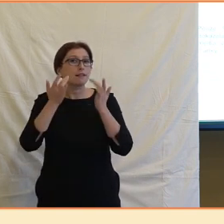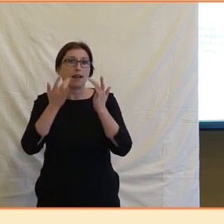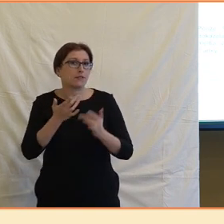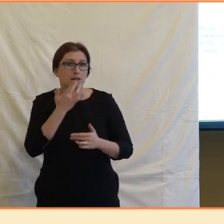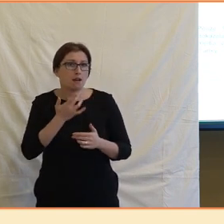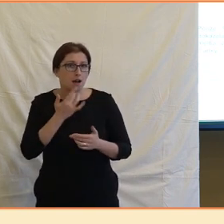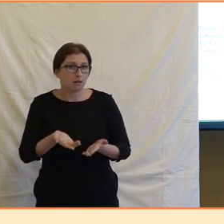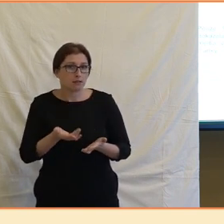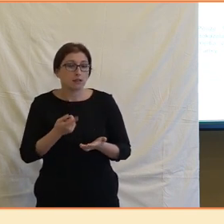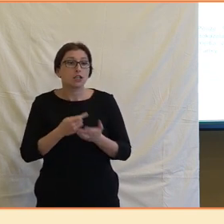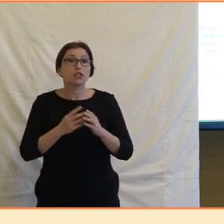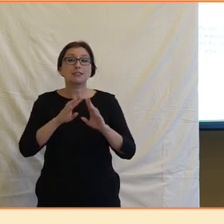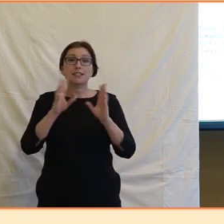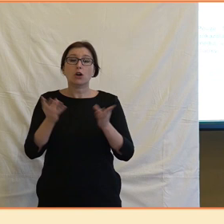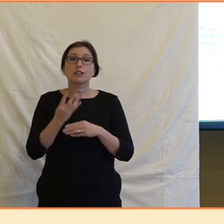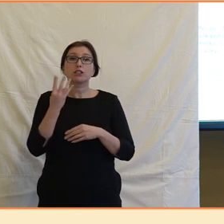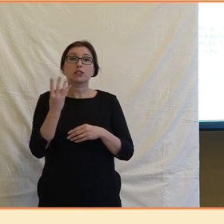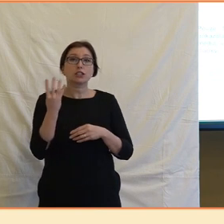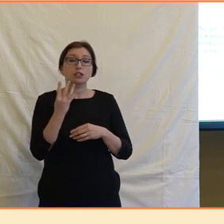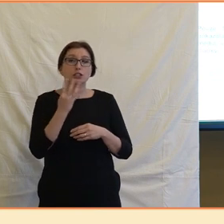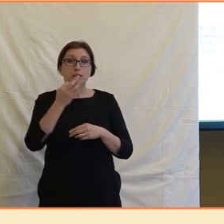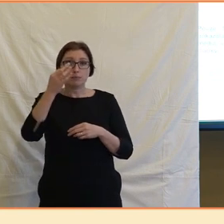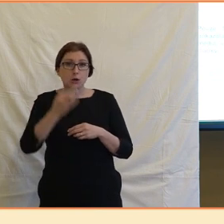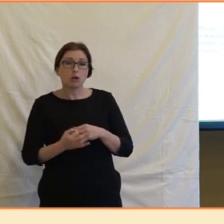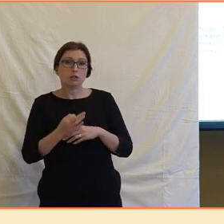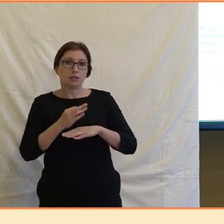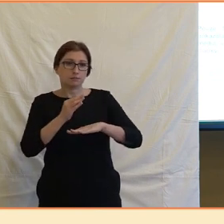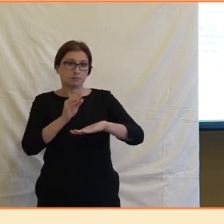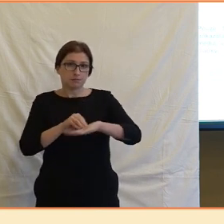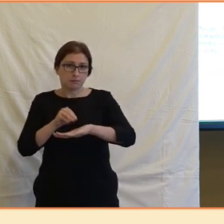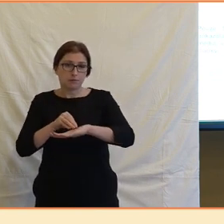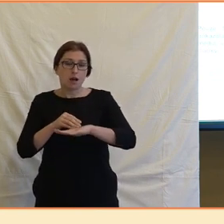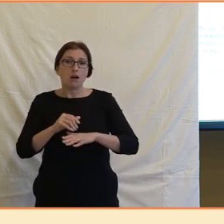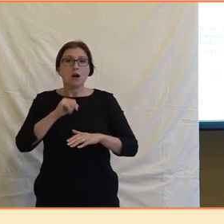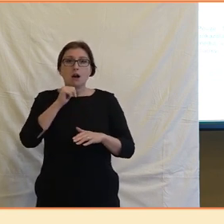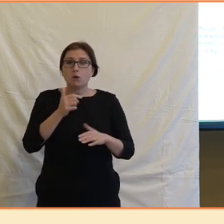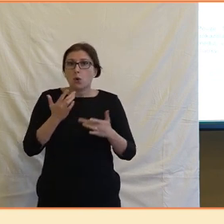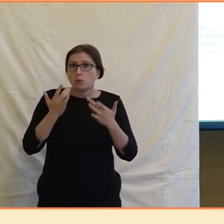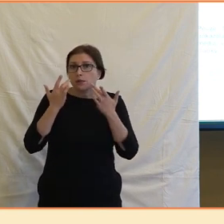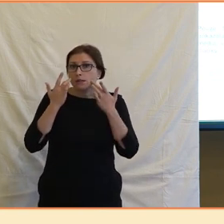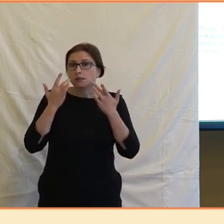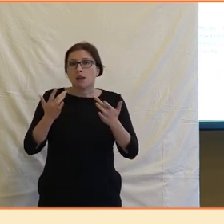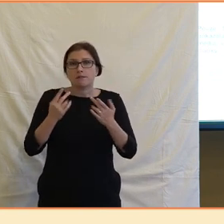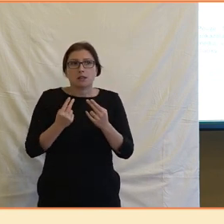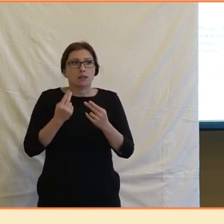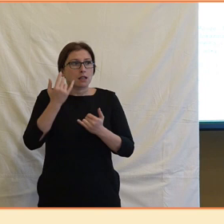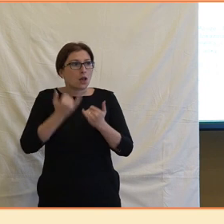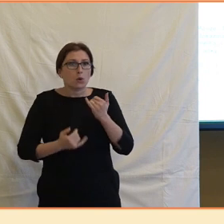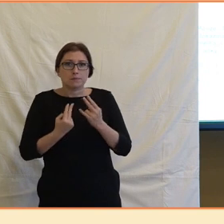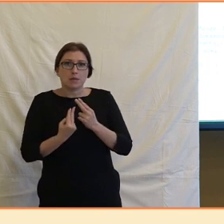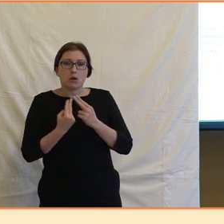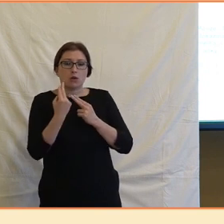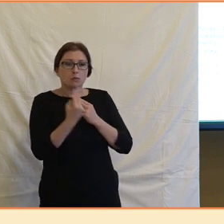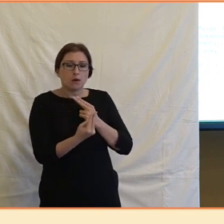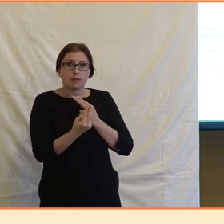způsobem. Celých 44% respondentů uvedlo, že vůbec nejsou schopni odpovědět na otázku,